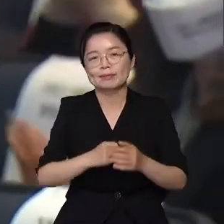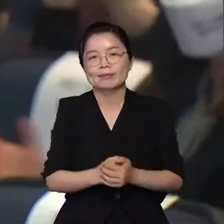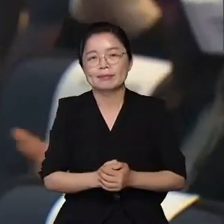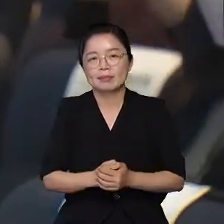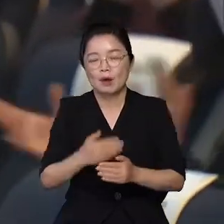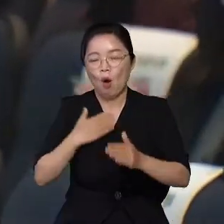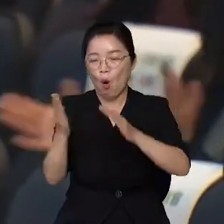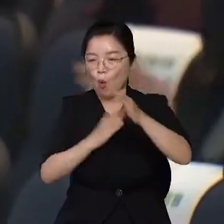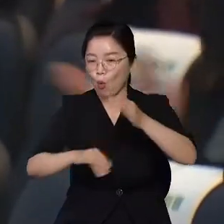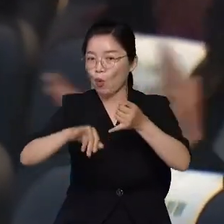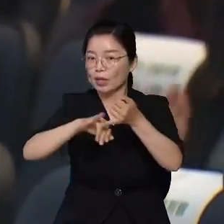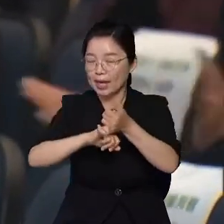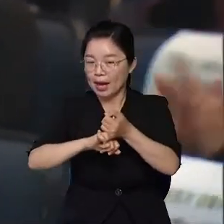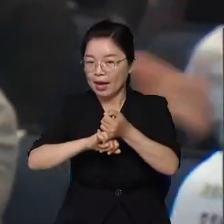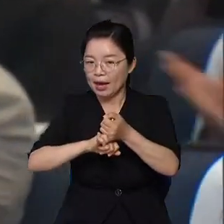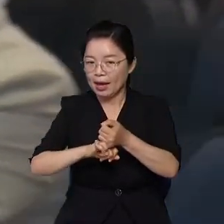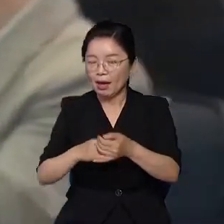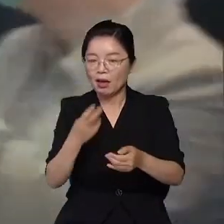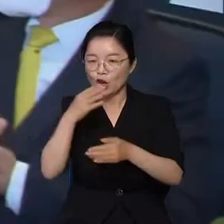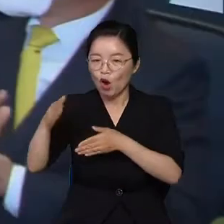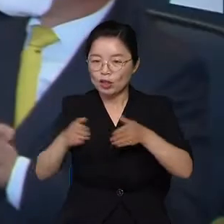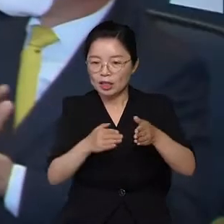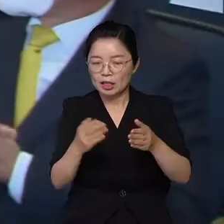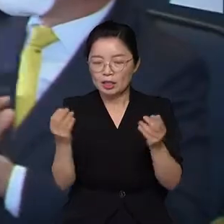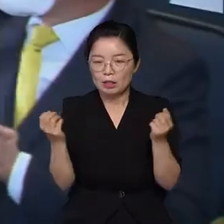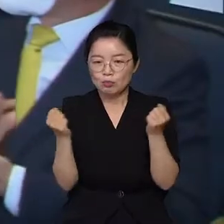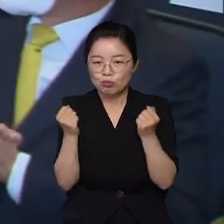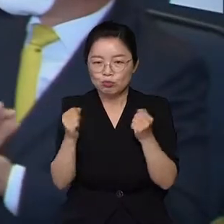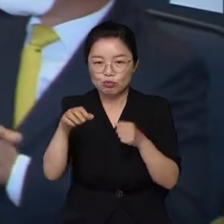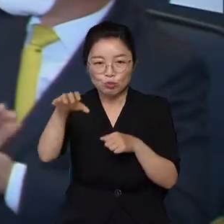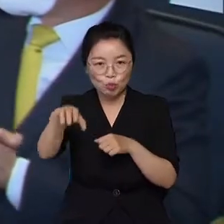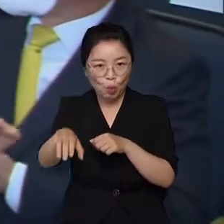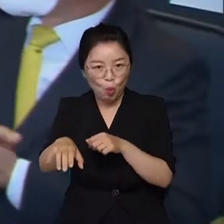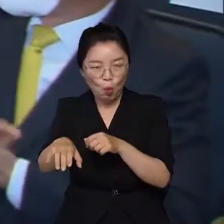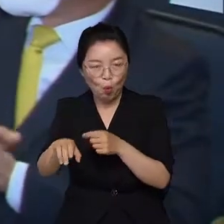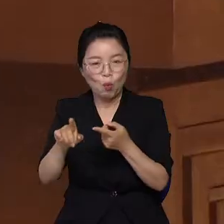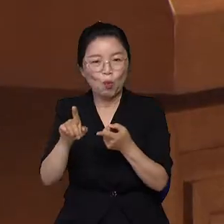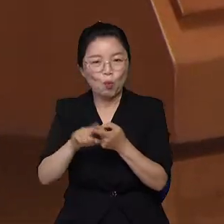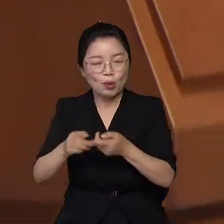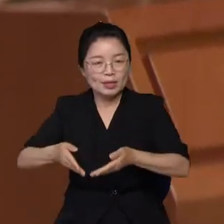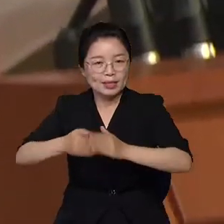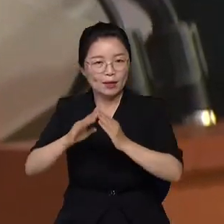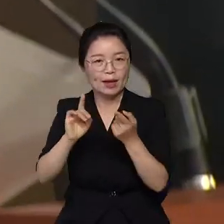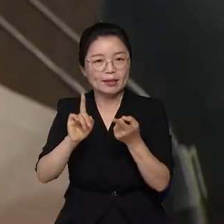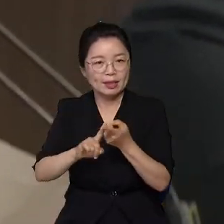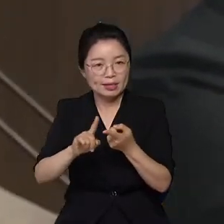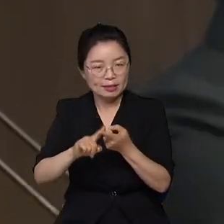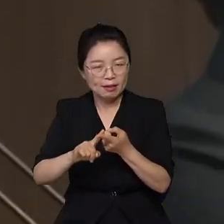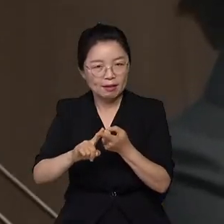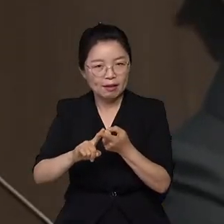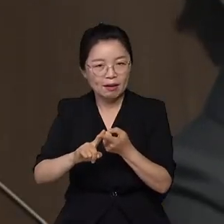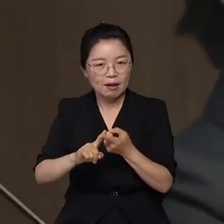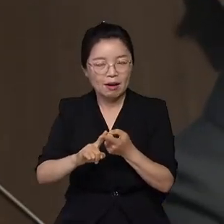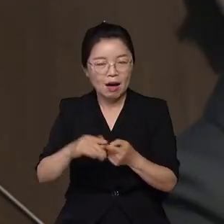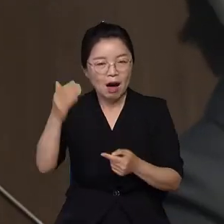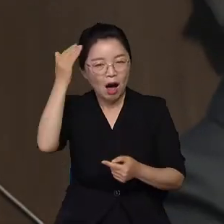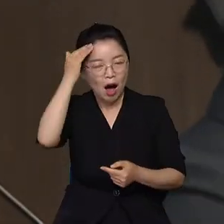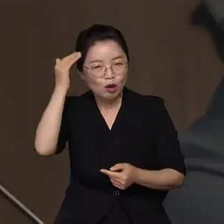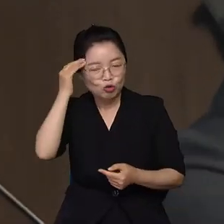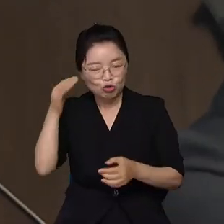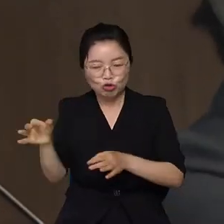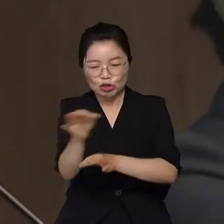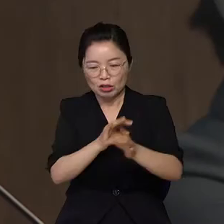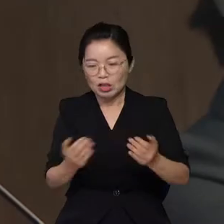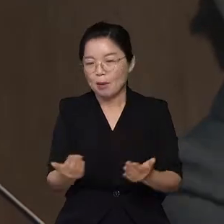공약인 경기부터 설치에 대해선 주제를 완화하고 좋은 정책을 펼치면 경기 북도 를 통해 대한민국 경제